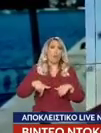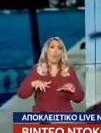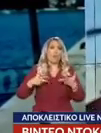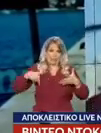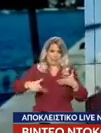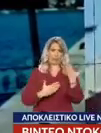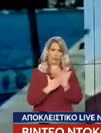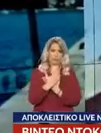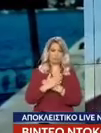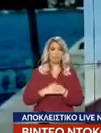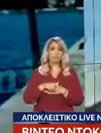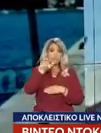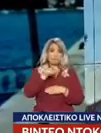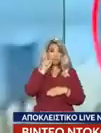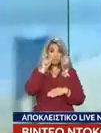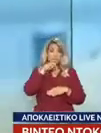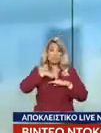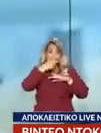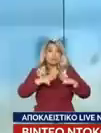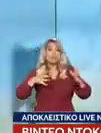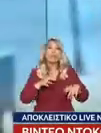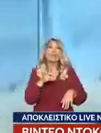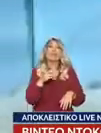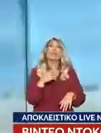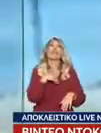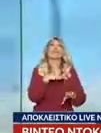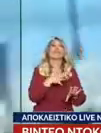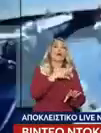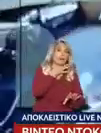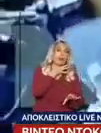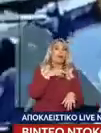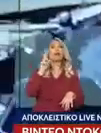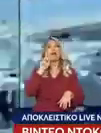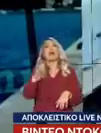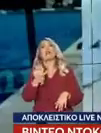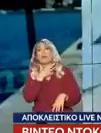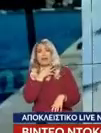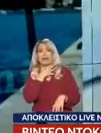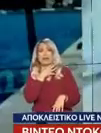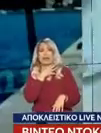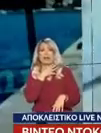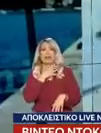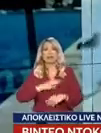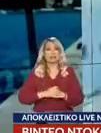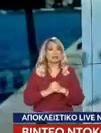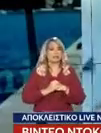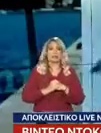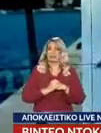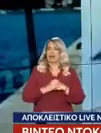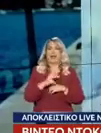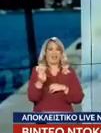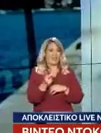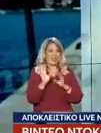Ο άνδρας αυτός δεν τα κατάφερε. Η γυναίκα πνίγηκε και πνίγηκε και αυτός. Τον βλέπετε εδώ την ώρα που βουτάει. Η ιστορία